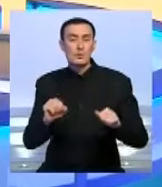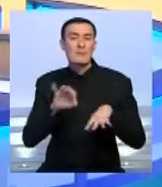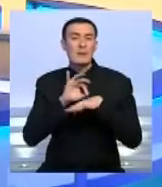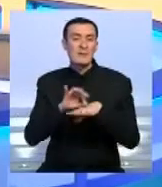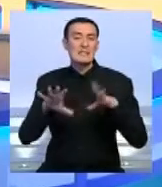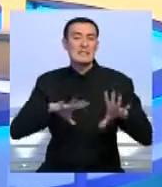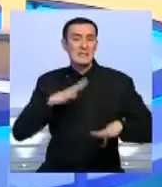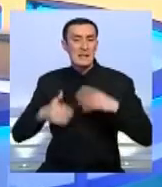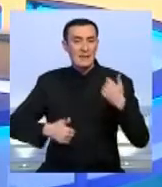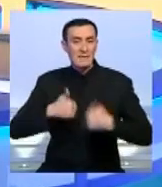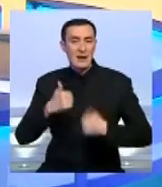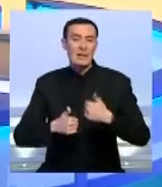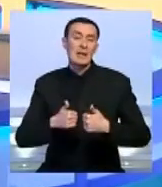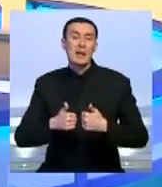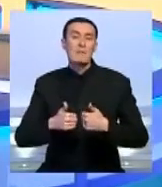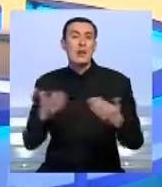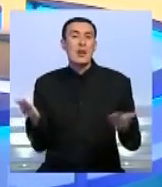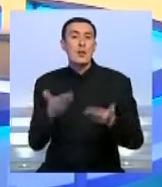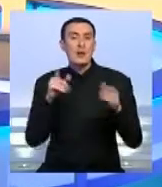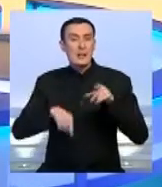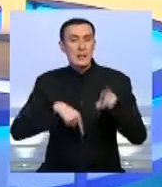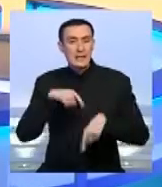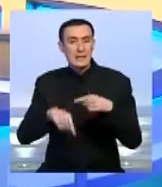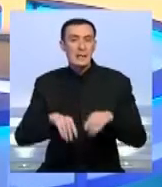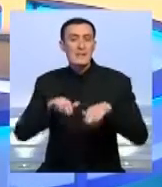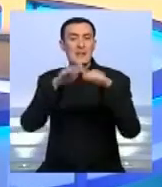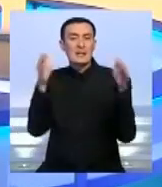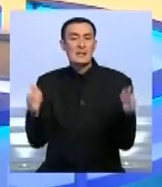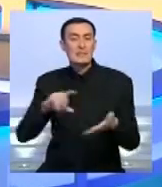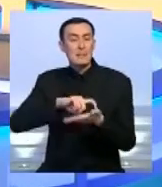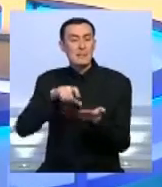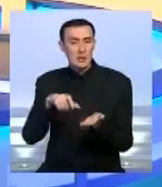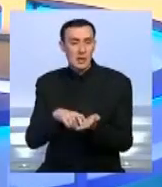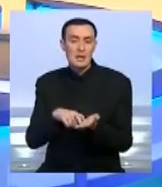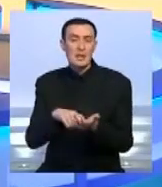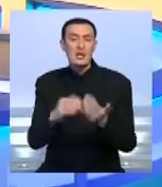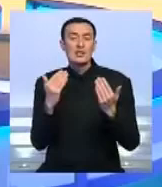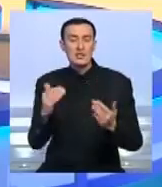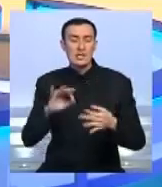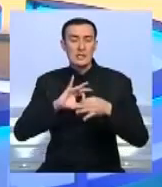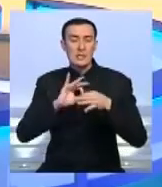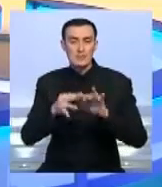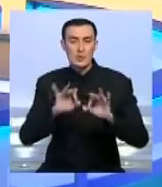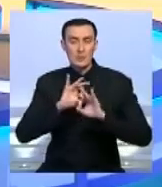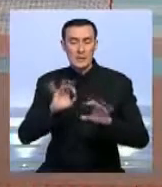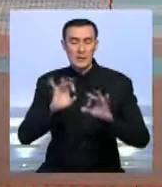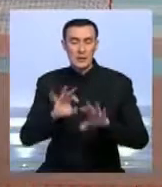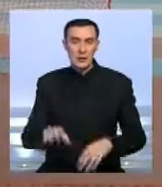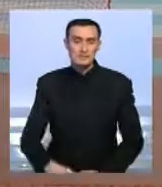проводить соревнования мирового уровня по легкой атлетике в крытых помещениях. Лариса Гречихина продолжит.